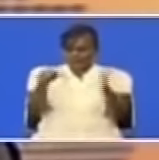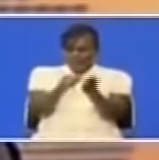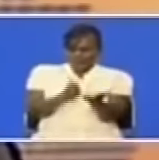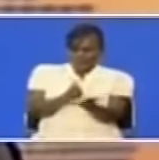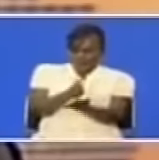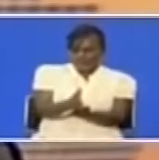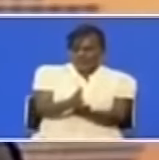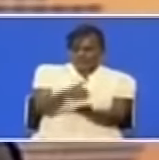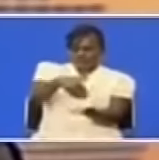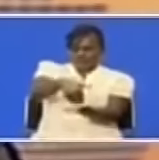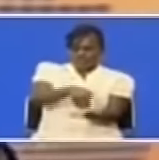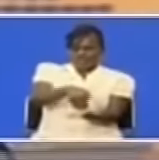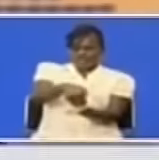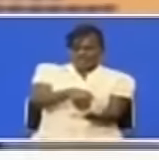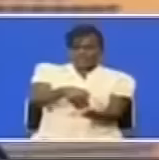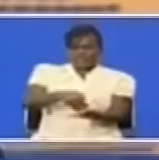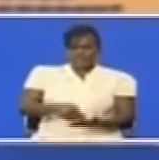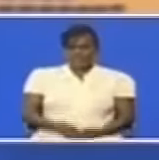Udhaifu.